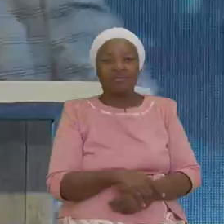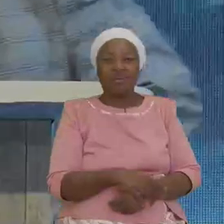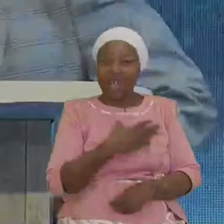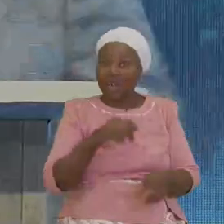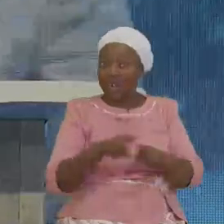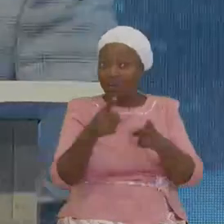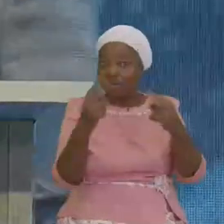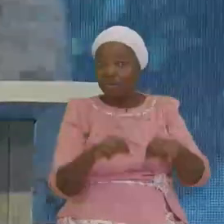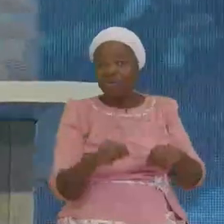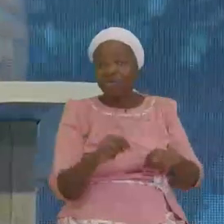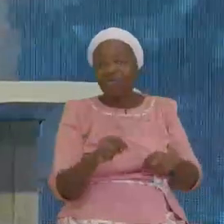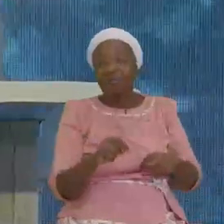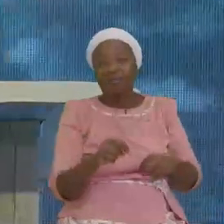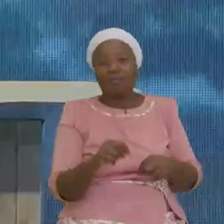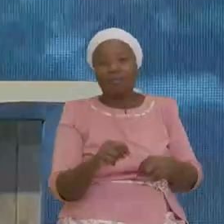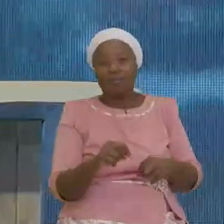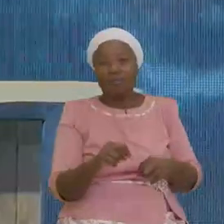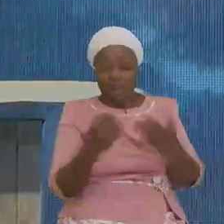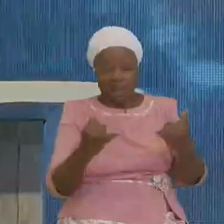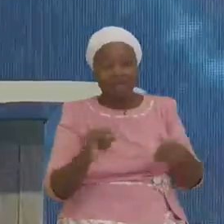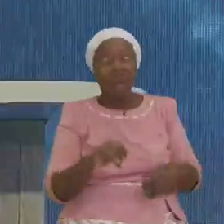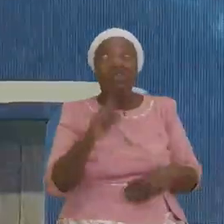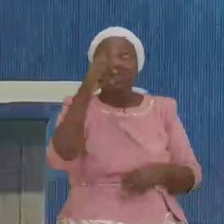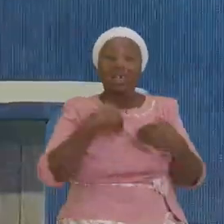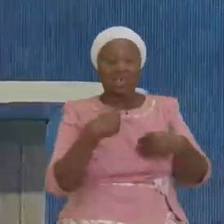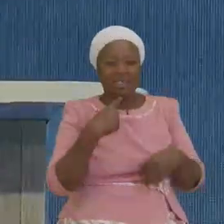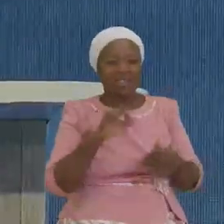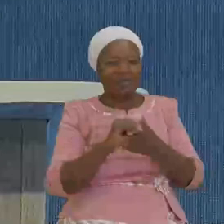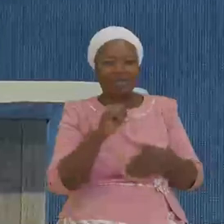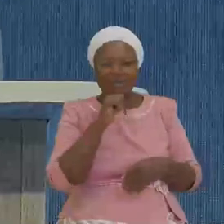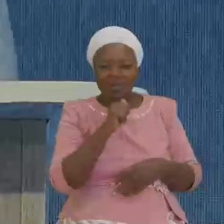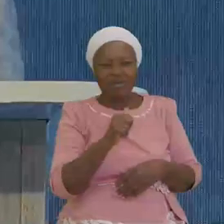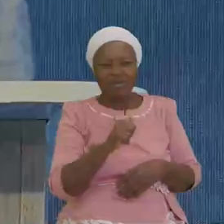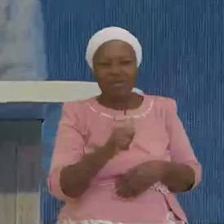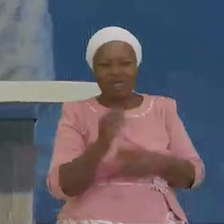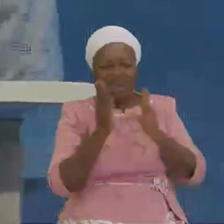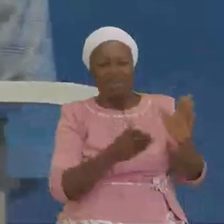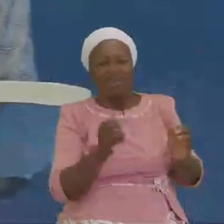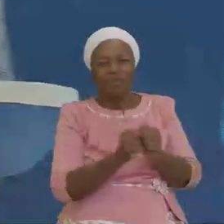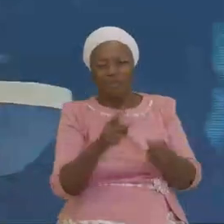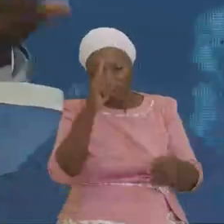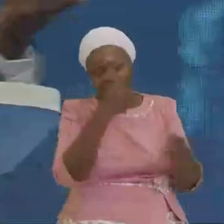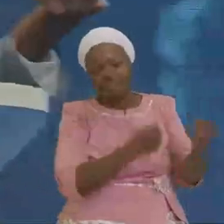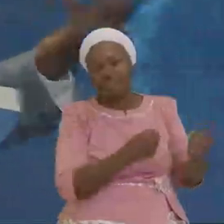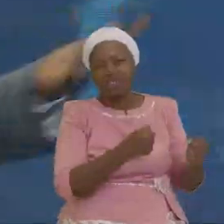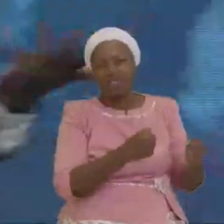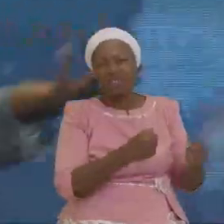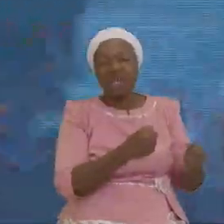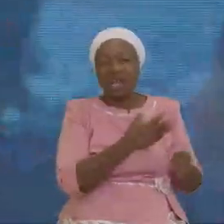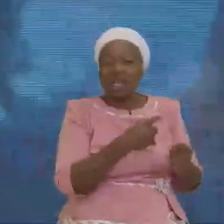Ça, c'est l'accord. Comme tu viens, déjà il a dit qu'il ne